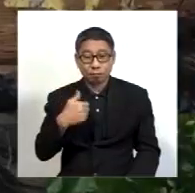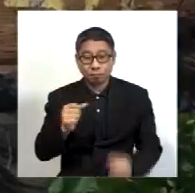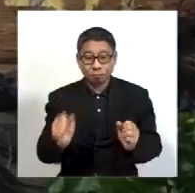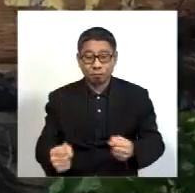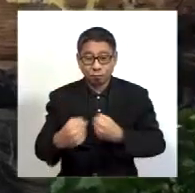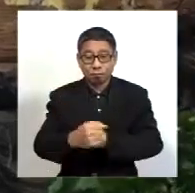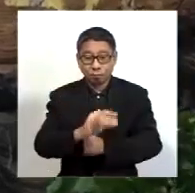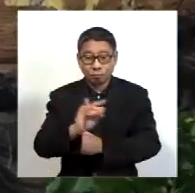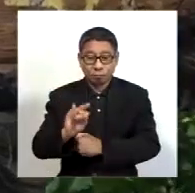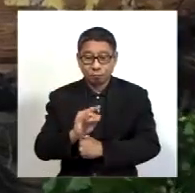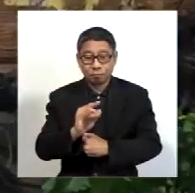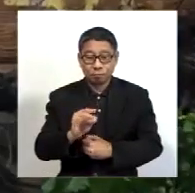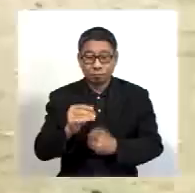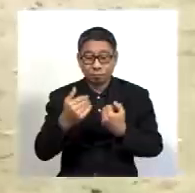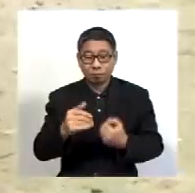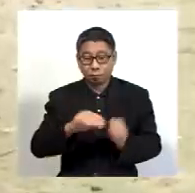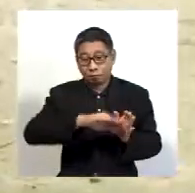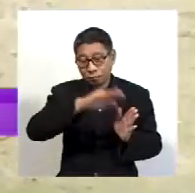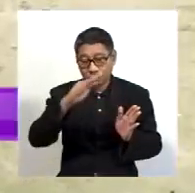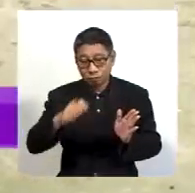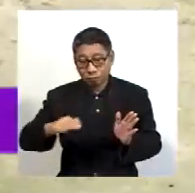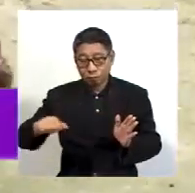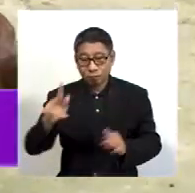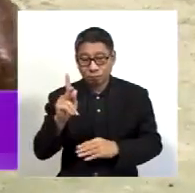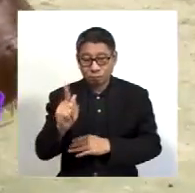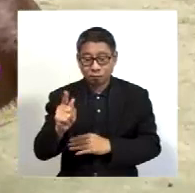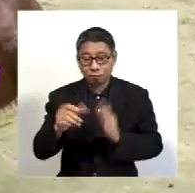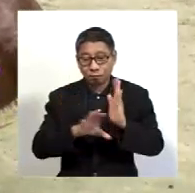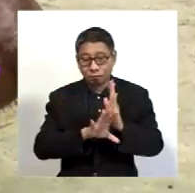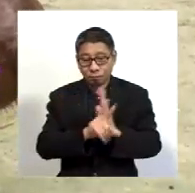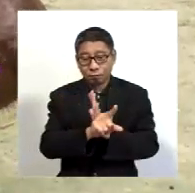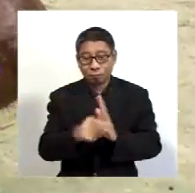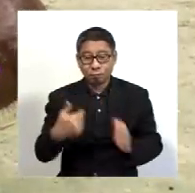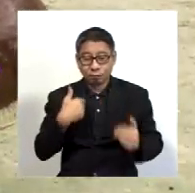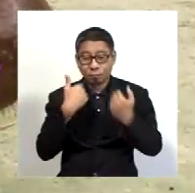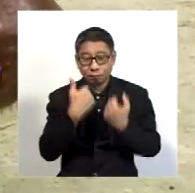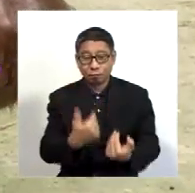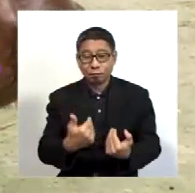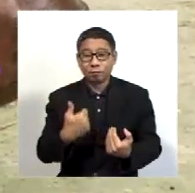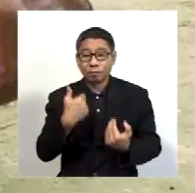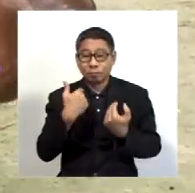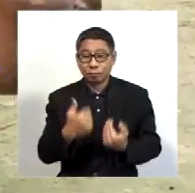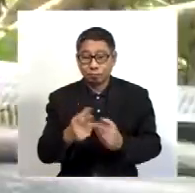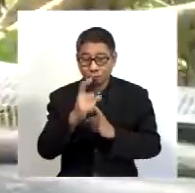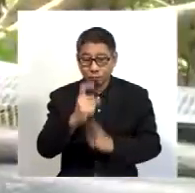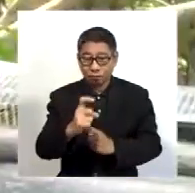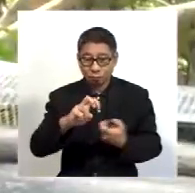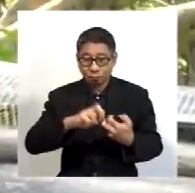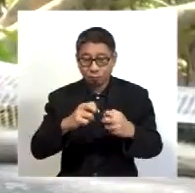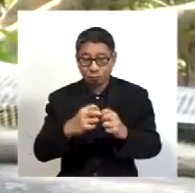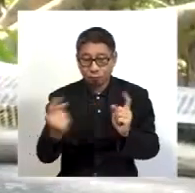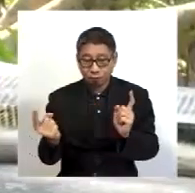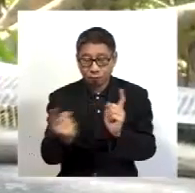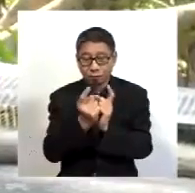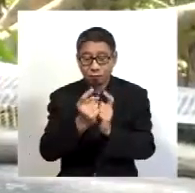สวนสัตว์เปิดเขาเขียวอำเภอศรีราชาจังหวัดชลบุรีก็เป็นอีกหนึ่งในพื้นที่ที่เสี่ยงต่อการประสบปัญหาภัย